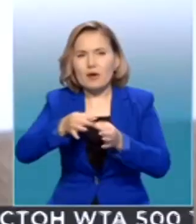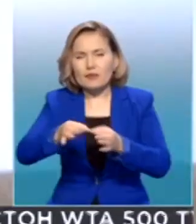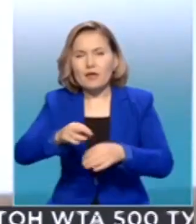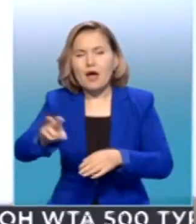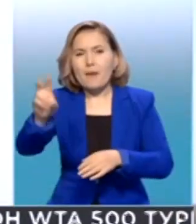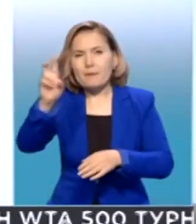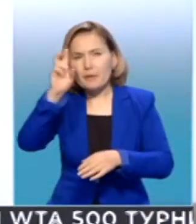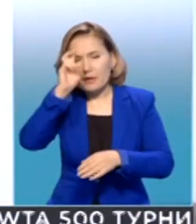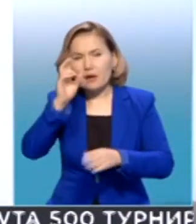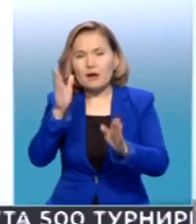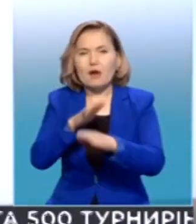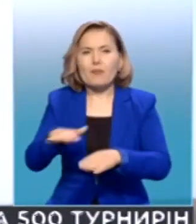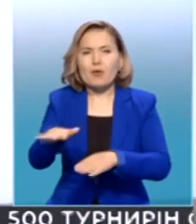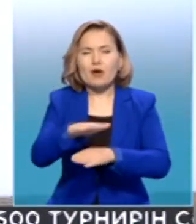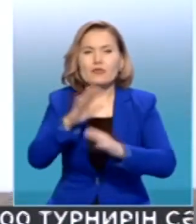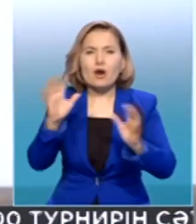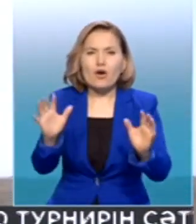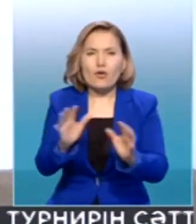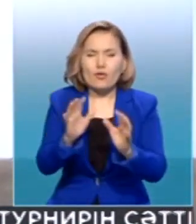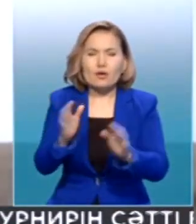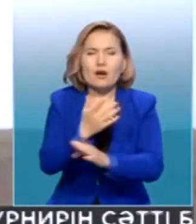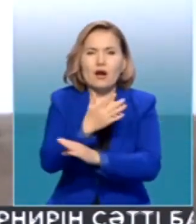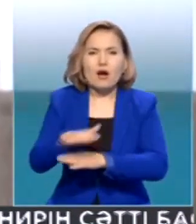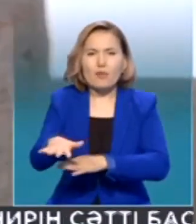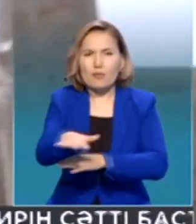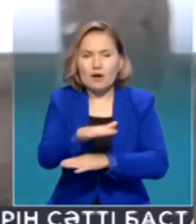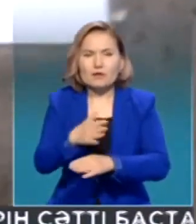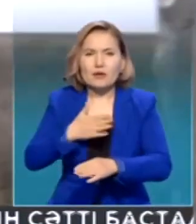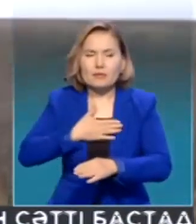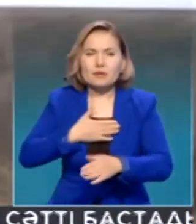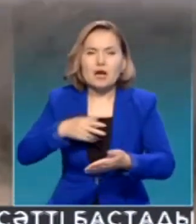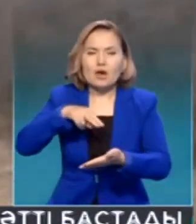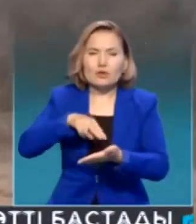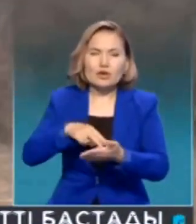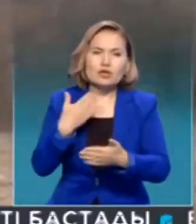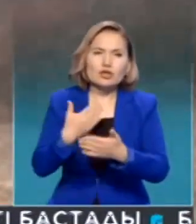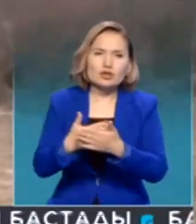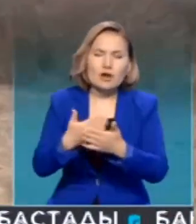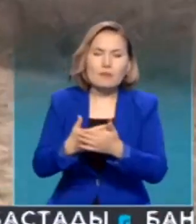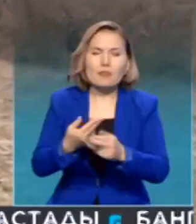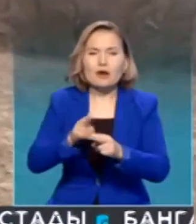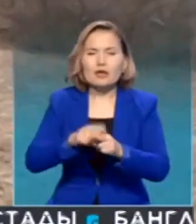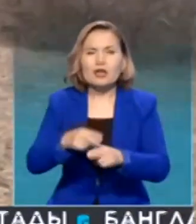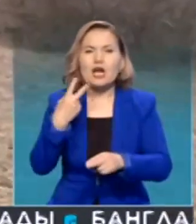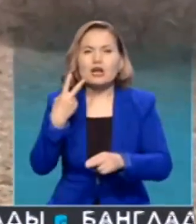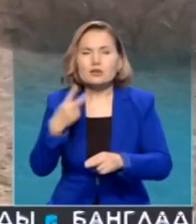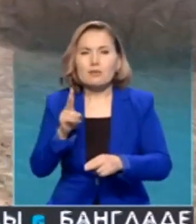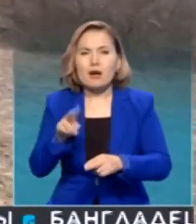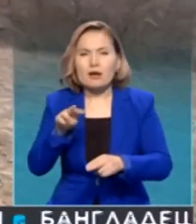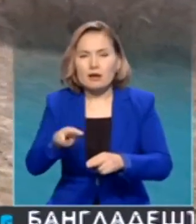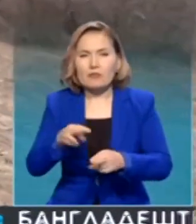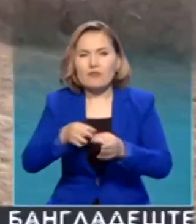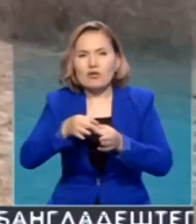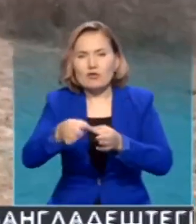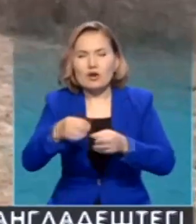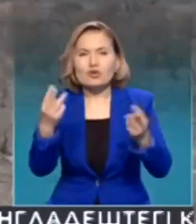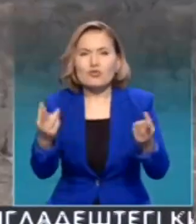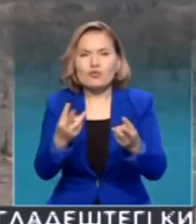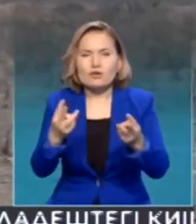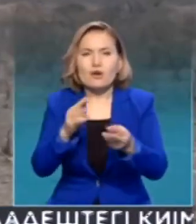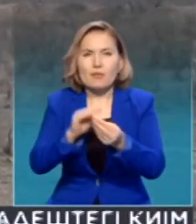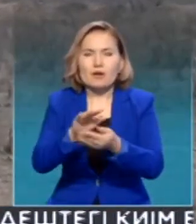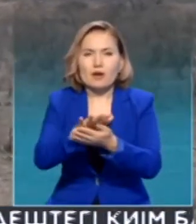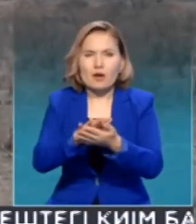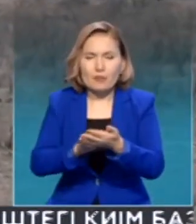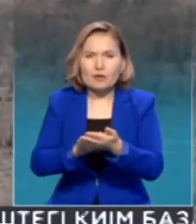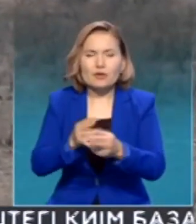мемлекеттік резерватының ерекше қорғалатын аймағында тұрмыз. Өрт ошағы шамамен бұл жерден 20 шақырымдай қашықта орналасқан. Оқиға